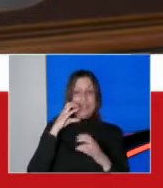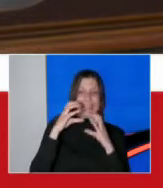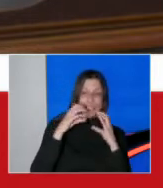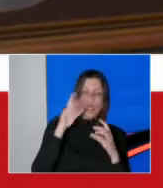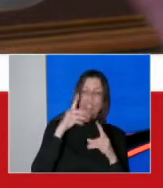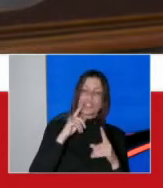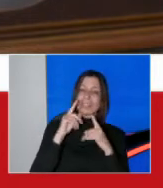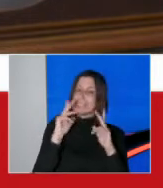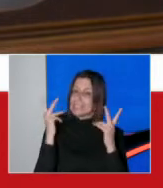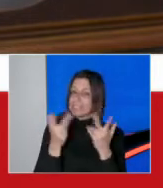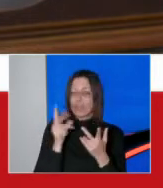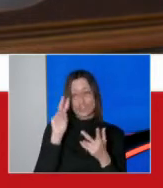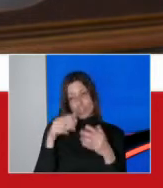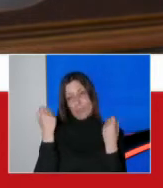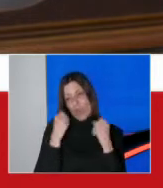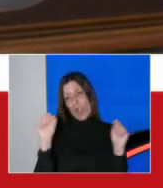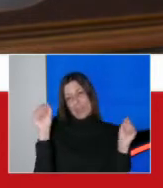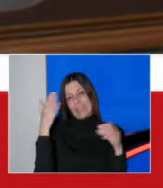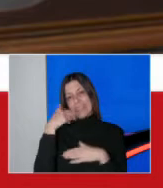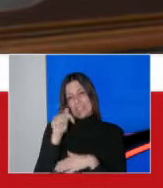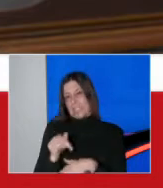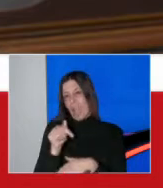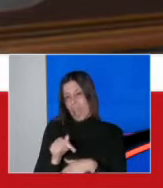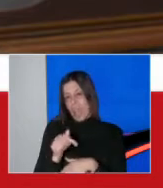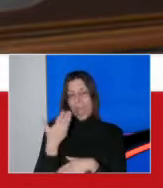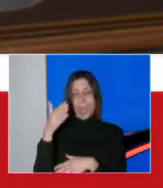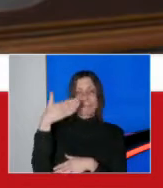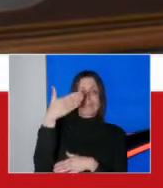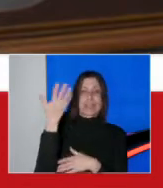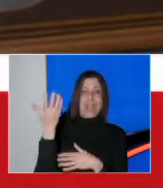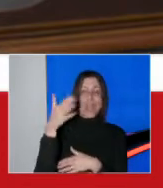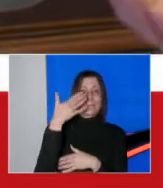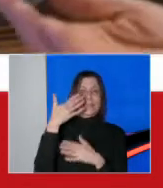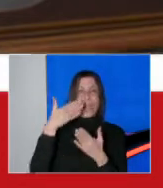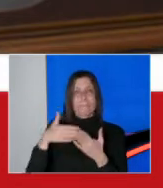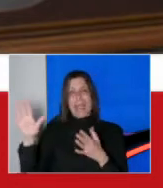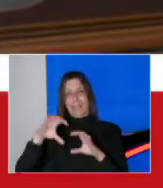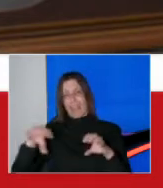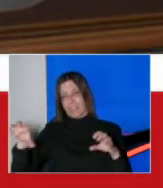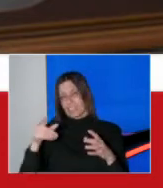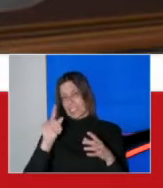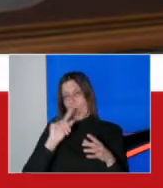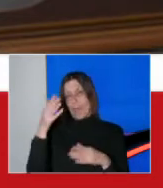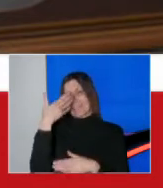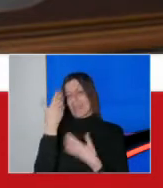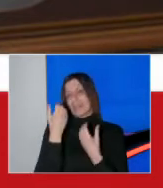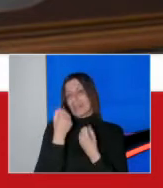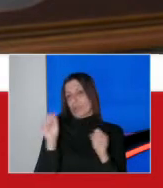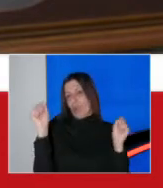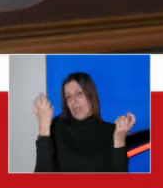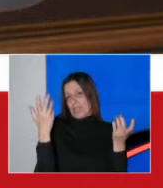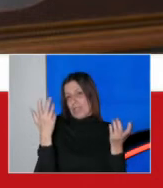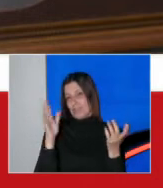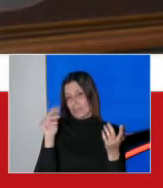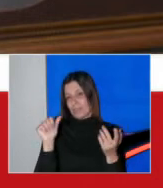שיח ציבורי, יש דמוקרטיה במדינת ישראל. מדינת האפרטהייד, מדינת האפרטהייד היא לא מדינה דמוקרטית. בהחלט. האם